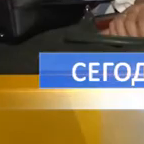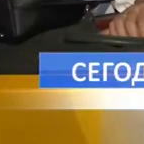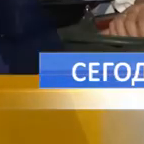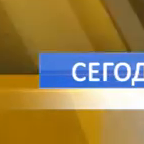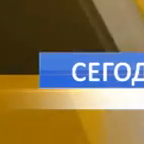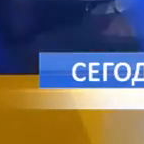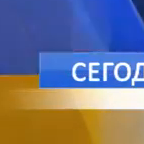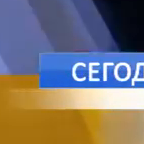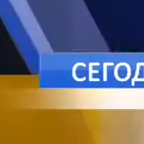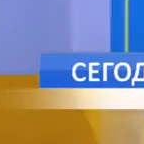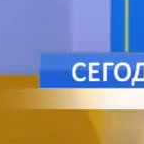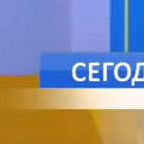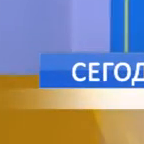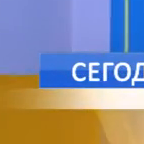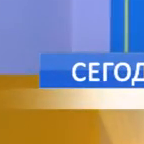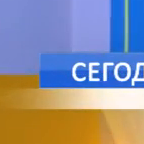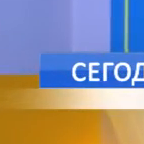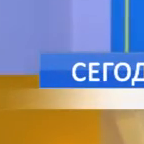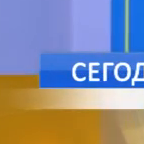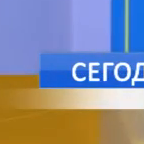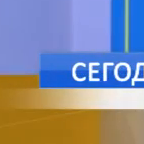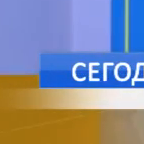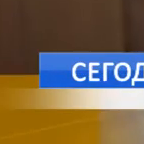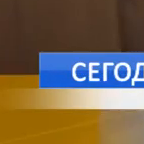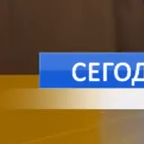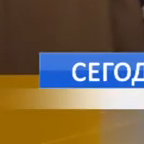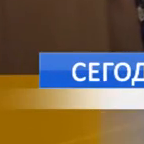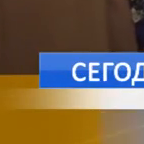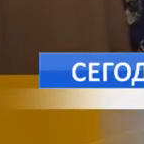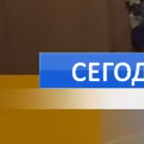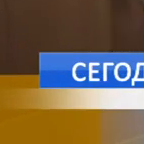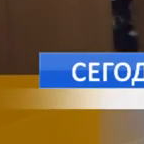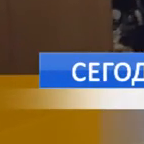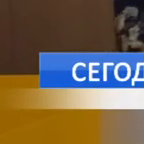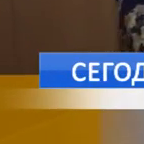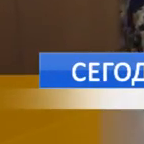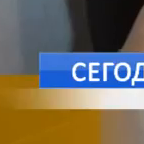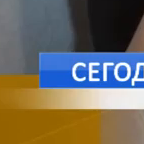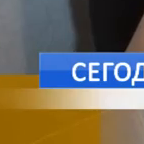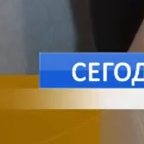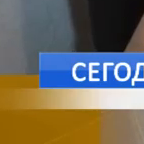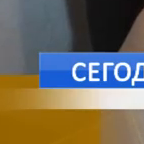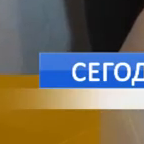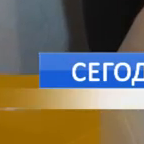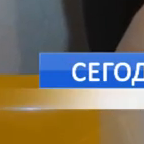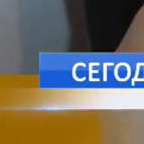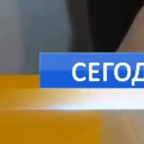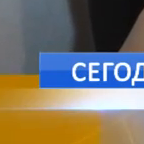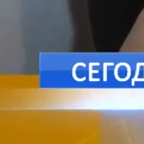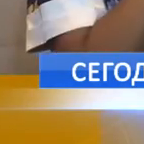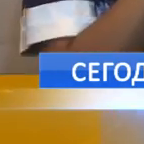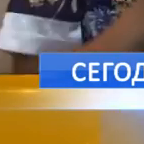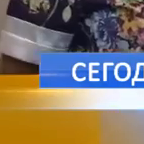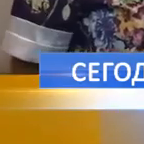Ахмеда Байтурсунова. Все будет чисто. Победительница ярмарки социальных идей и проектов талдыкурганка Ажар Кадыралина